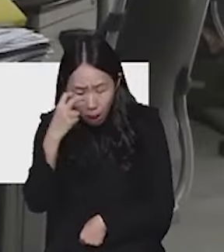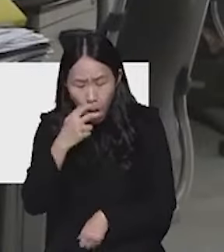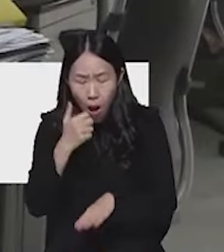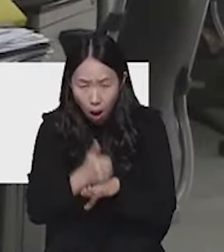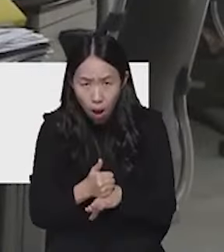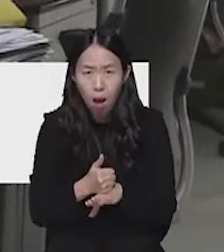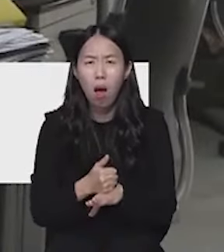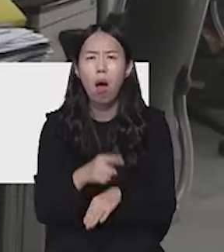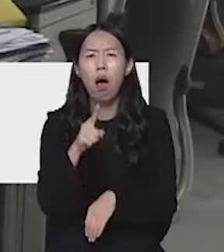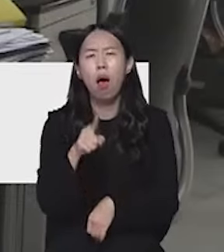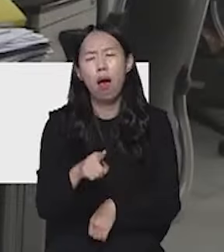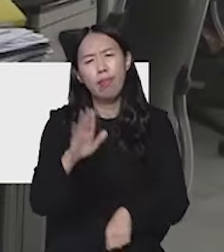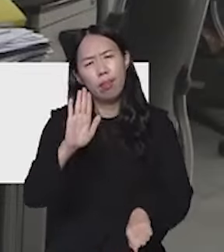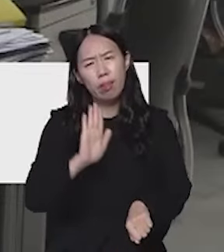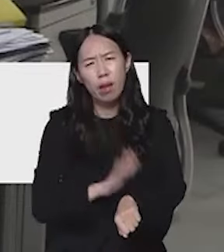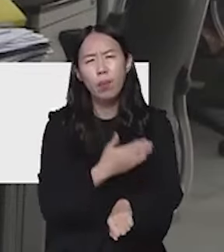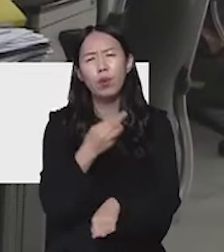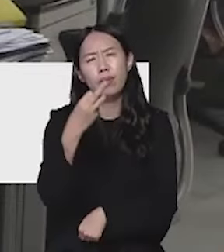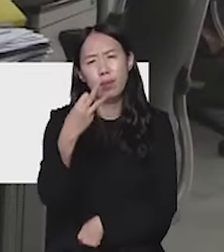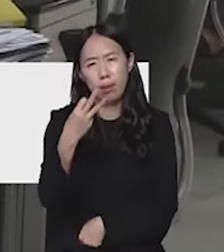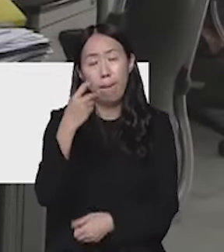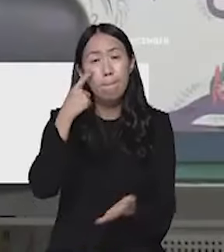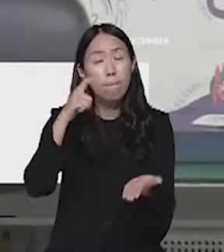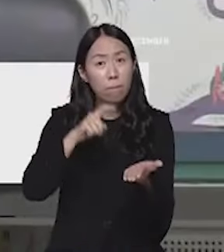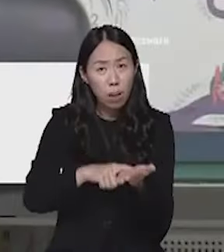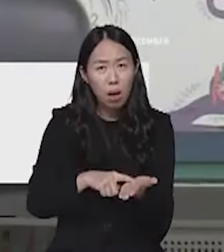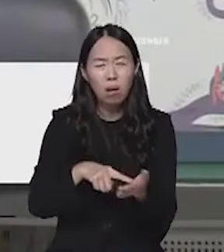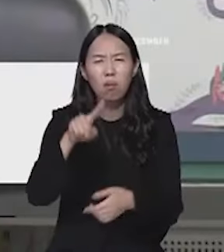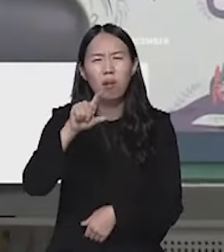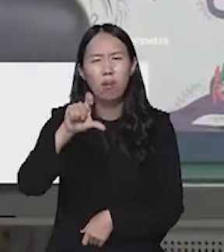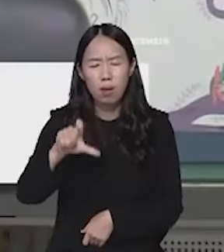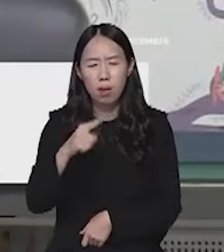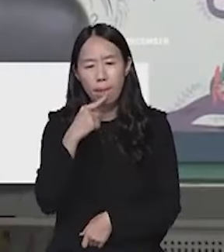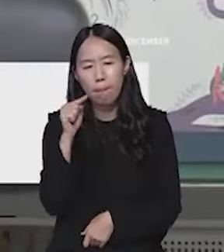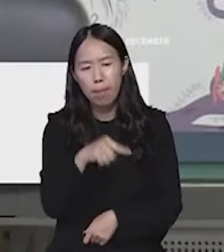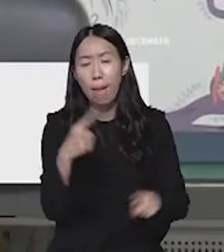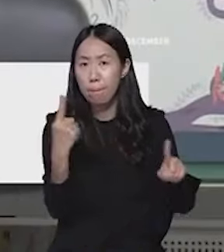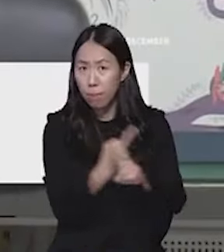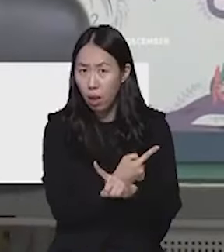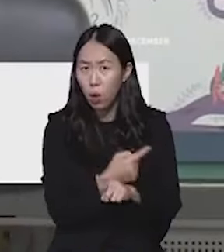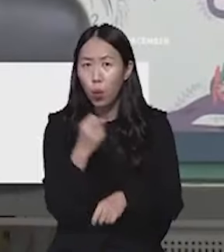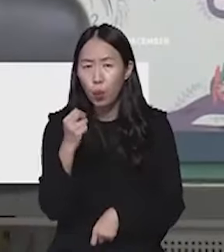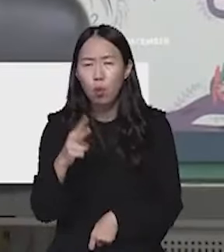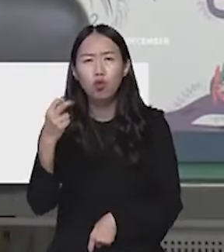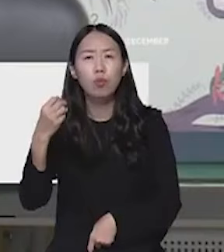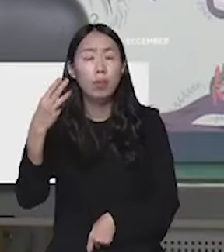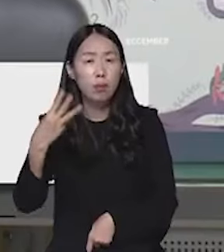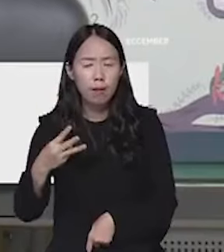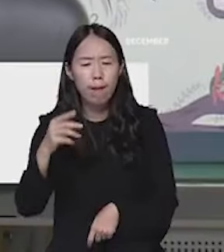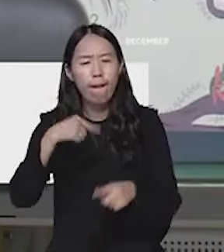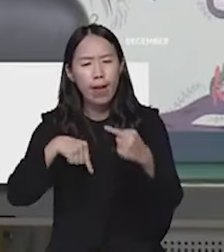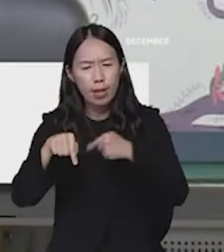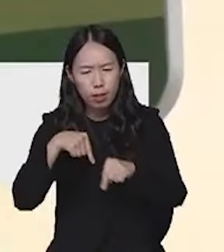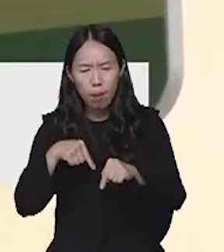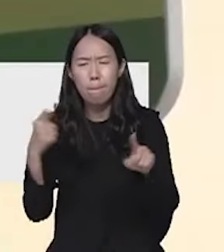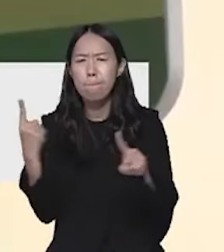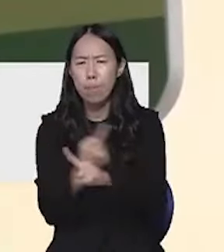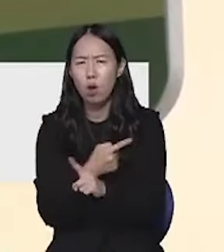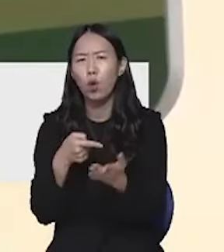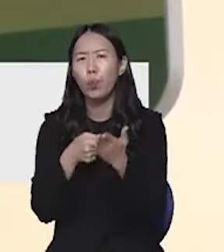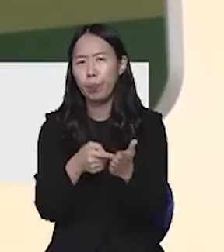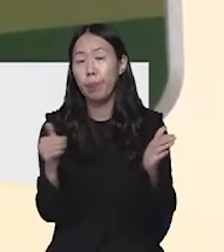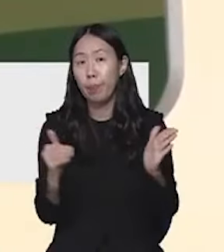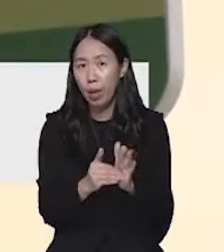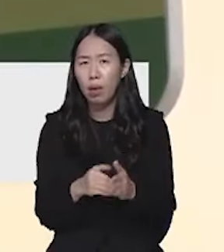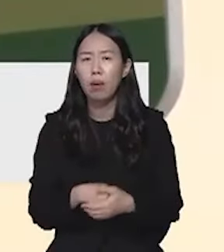결과 부적정 행정 13건을 적발해 15건의 신분상 조치와 23건의 행정상 조치 등을